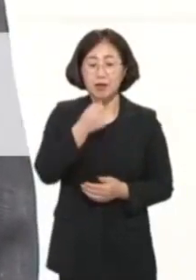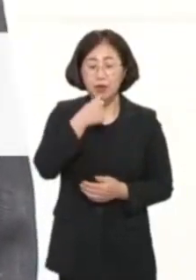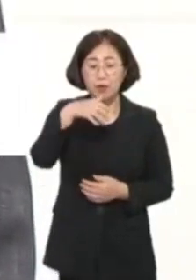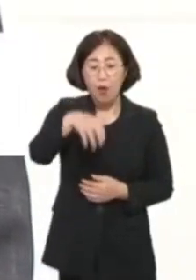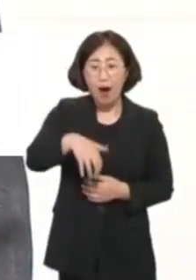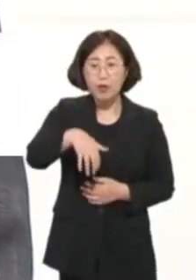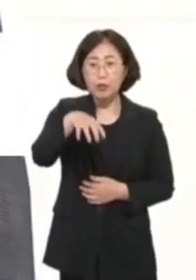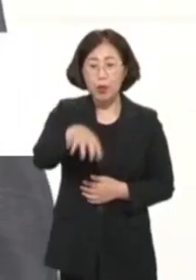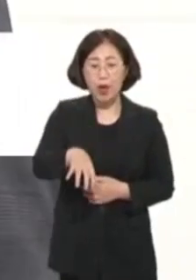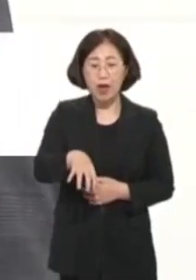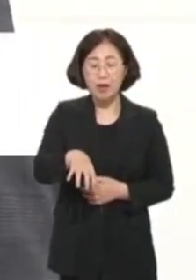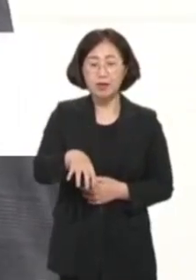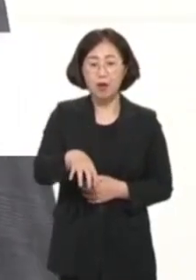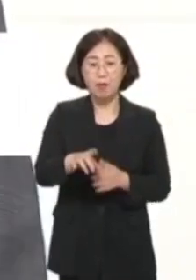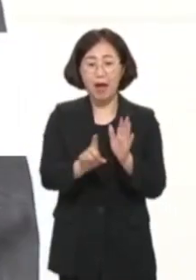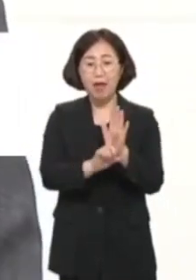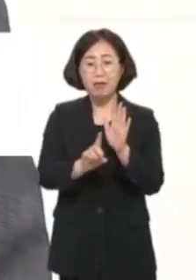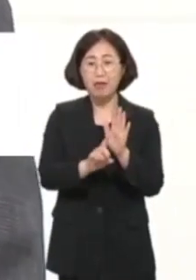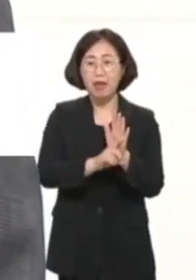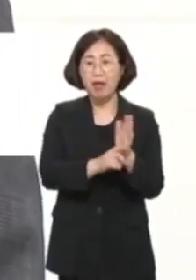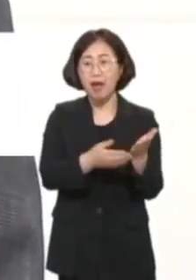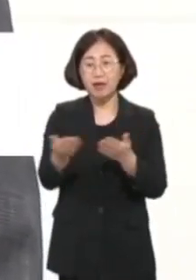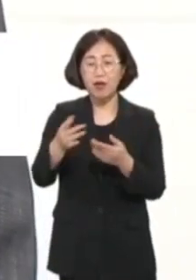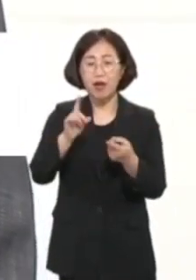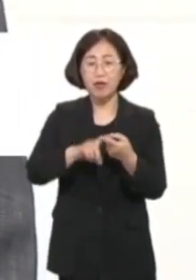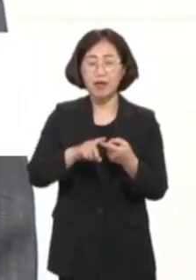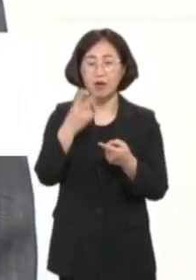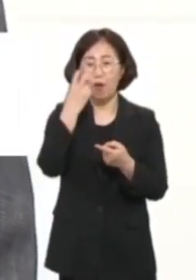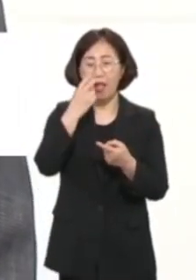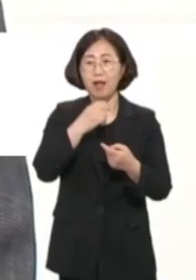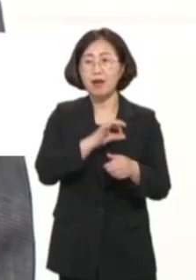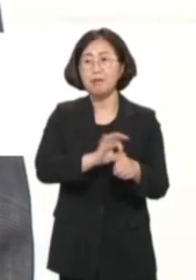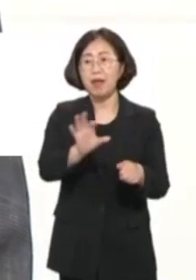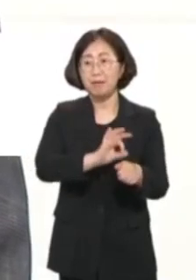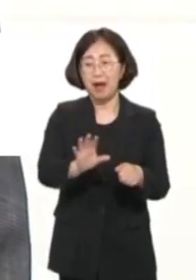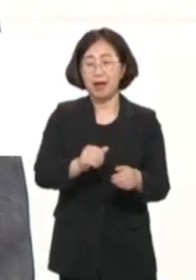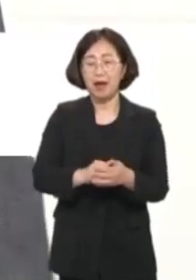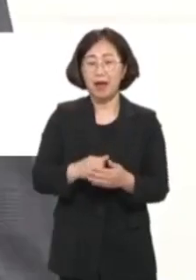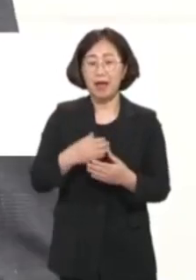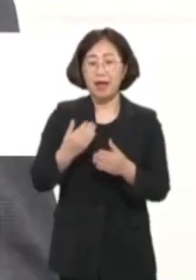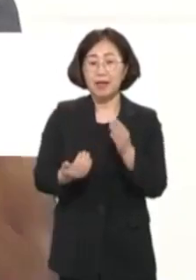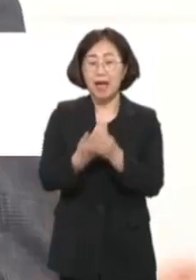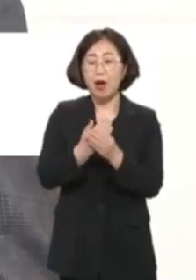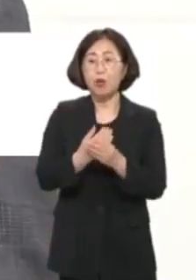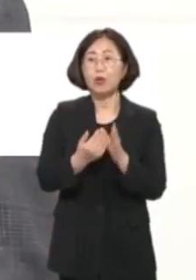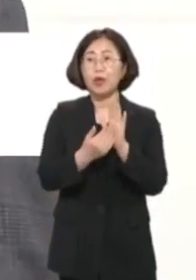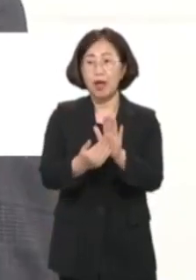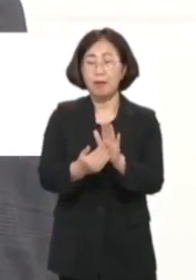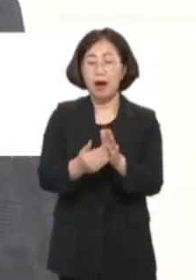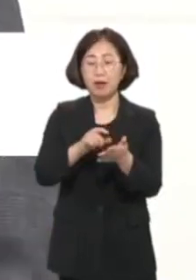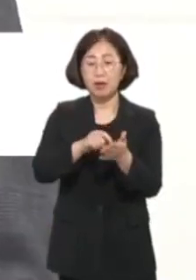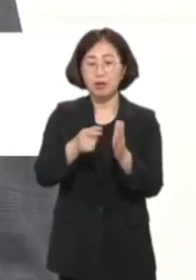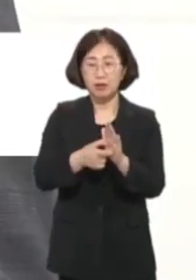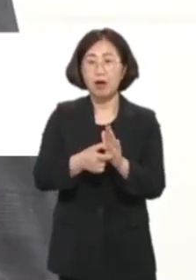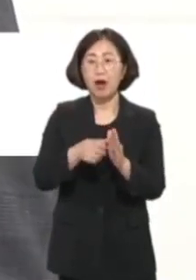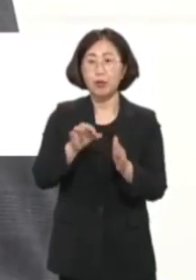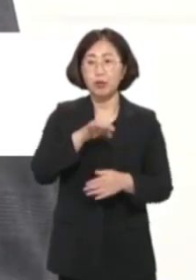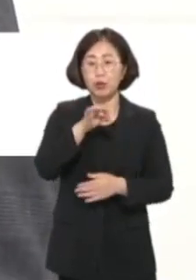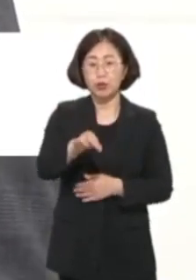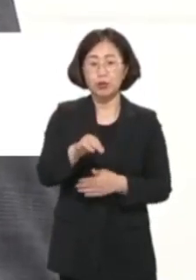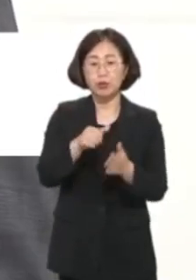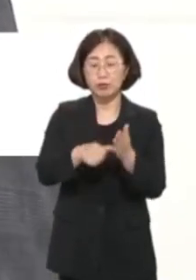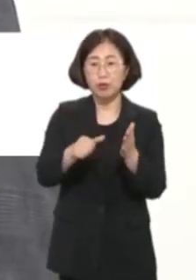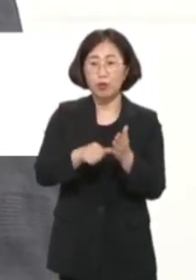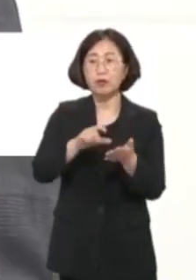이런 안전관리에 등한시했던 부분이 많이 있었습니다. 안전사고도 예방을 하고 적정한 대가도 지급하고 적정한 품질을 얻기